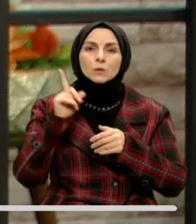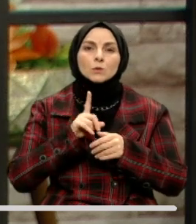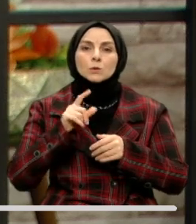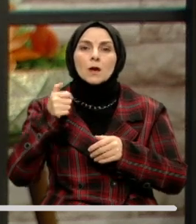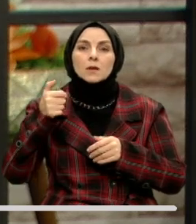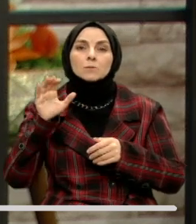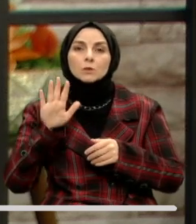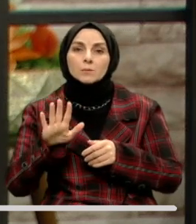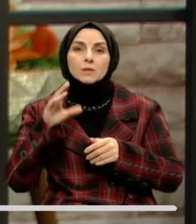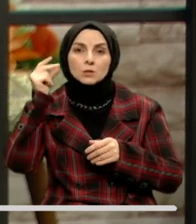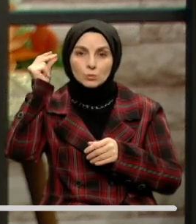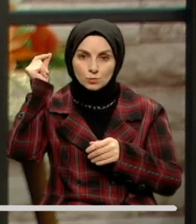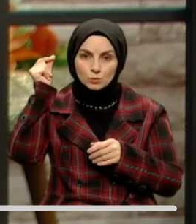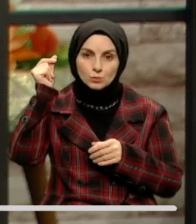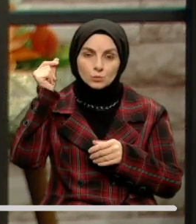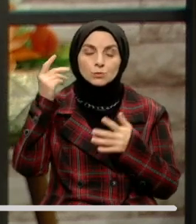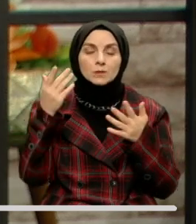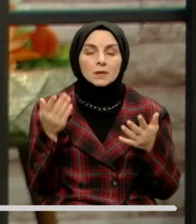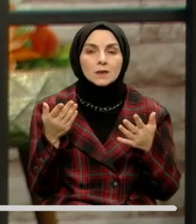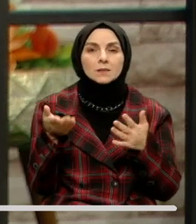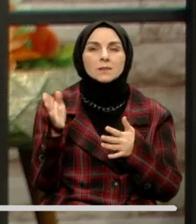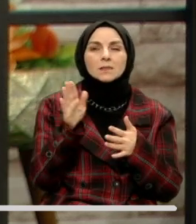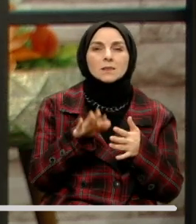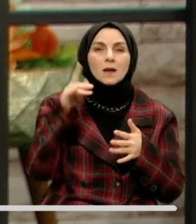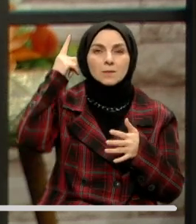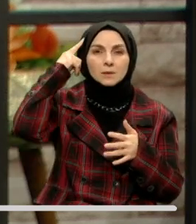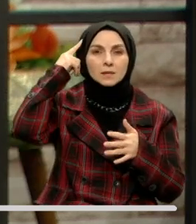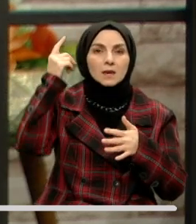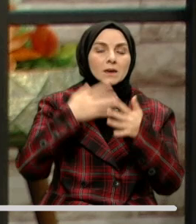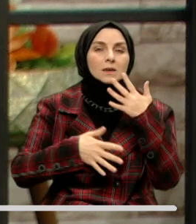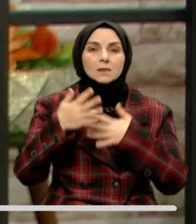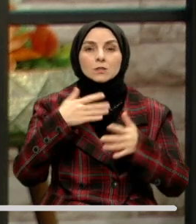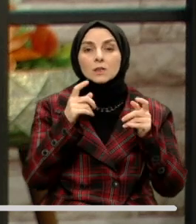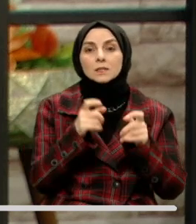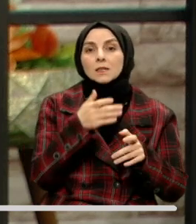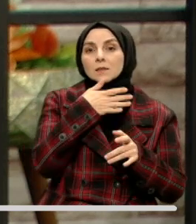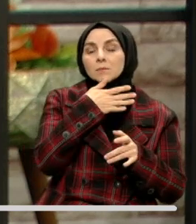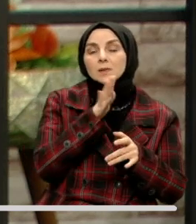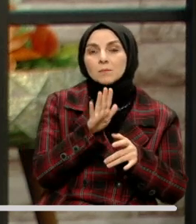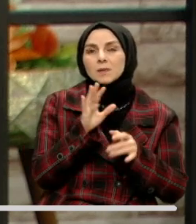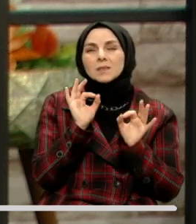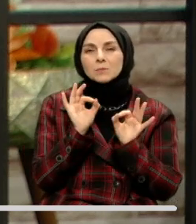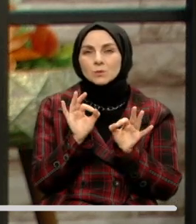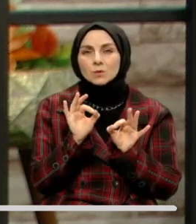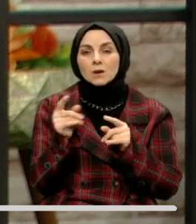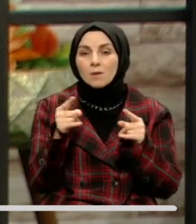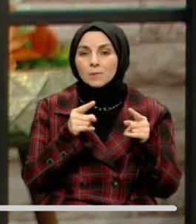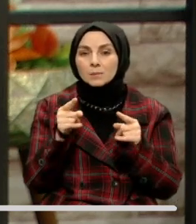bilgi var. Diğer bilgilerle karışan, karmaşıklaşan, yerini bilemediği, mutlaka